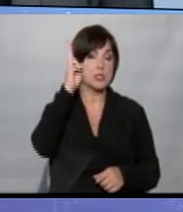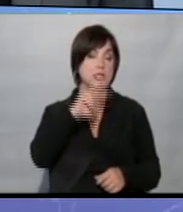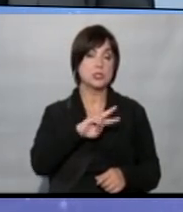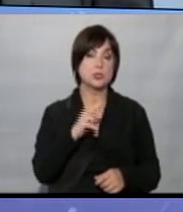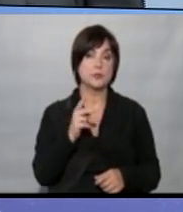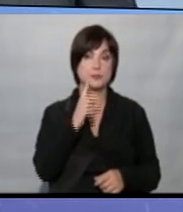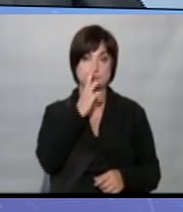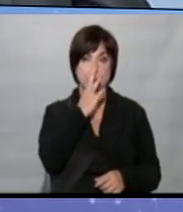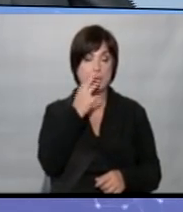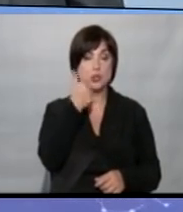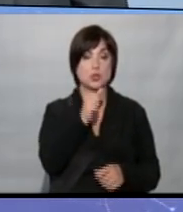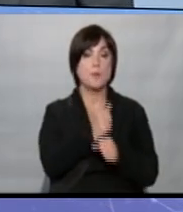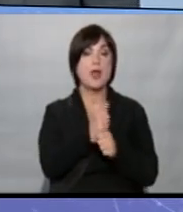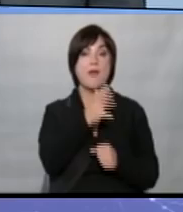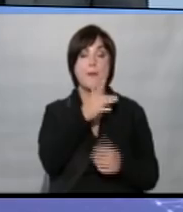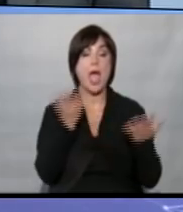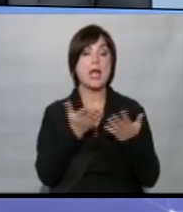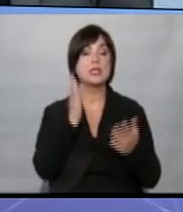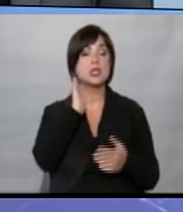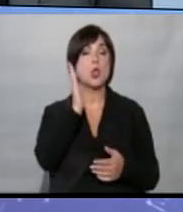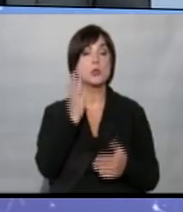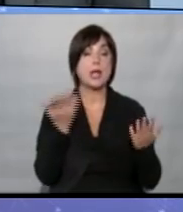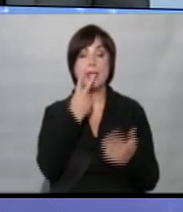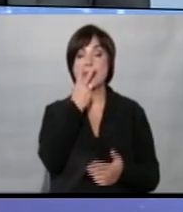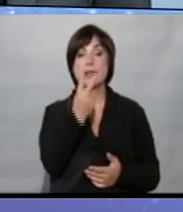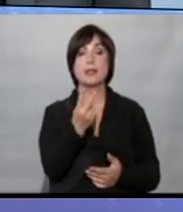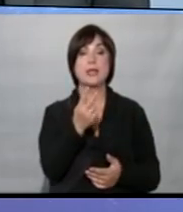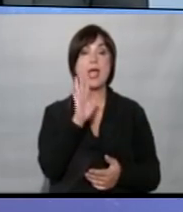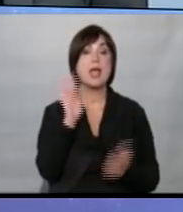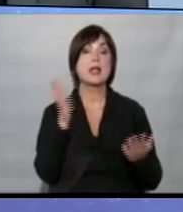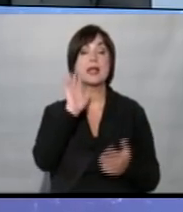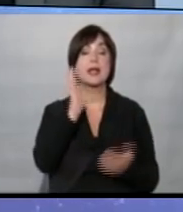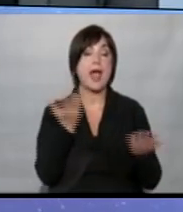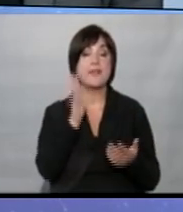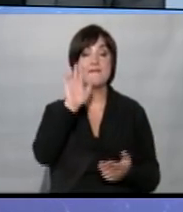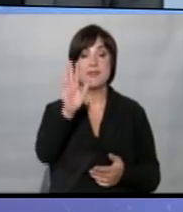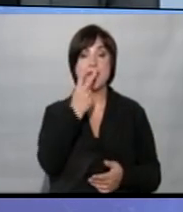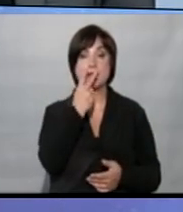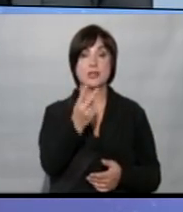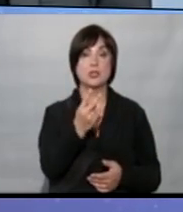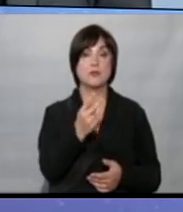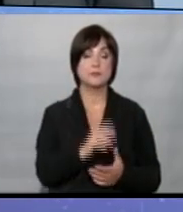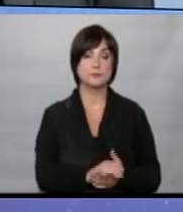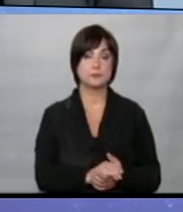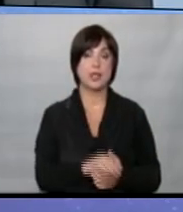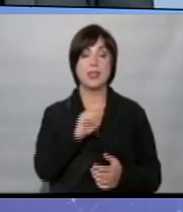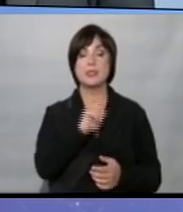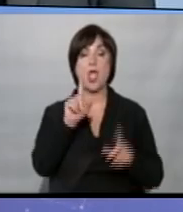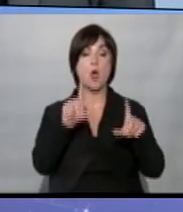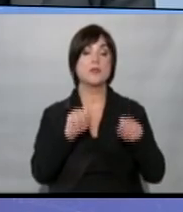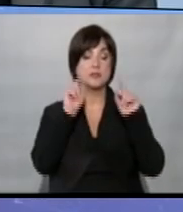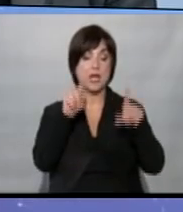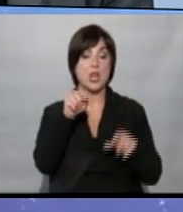така натаму. Ова што, што прави Македонија? Каде би одела? Каде гледа? Ова... Каде вие ја гледате? Ова што не се. Меѓутоа не Австралија,